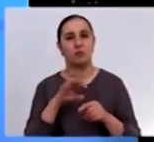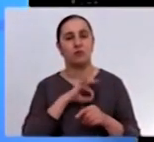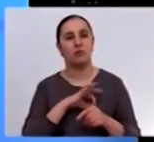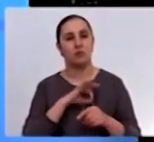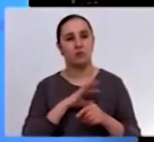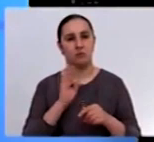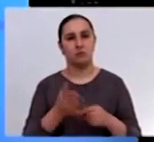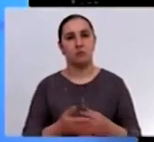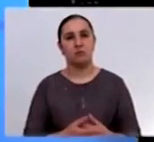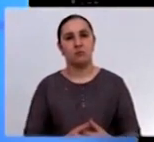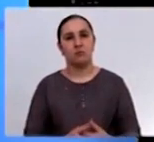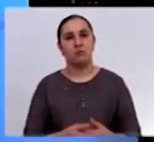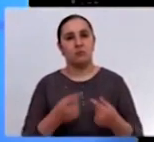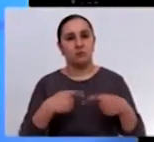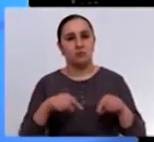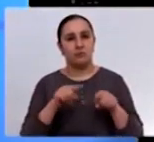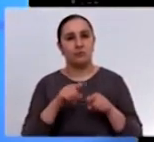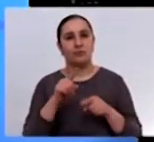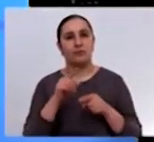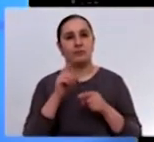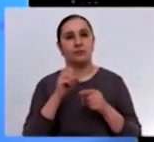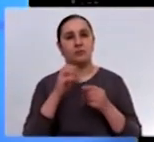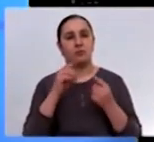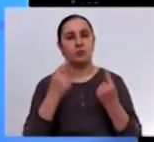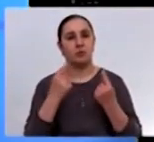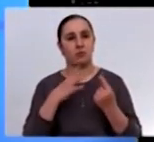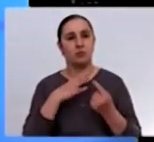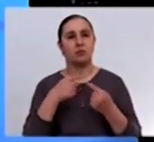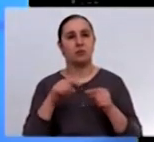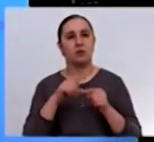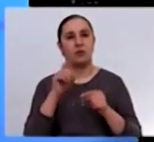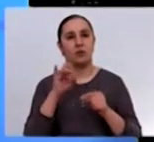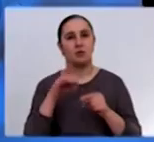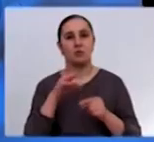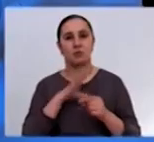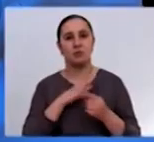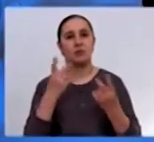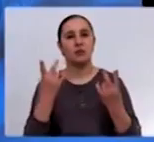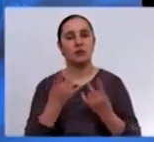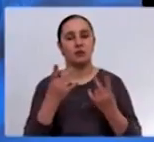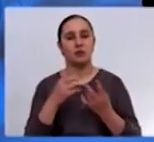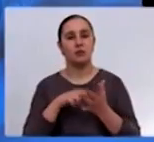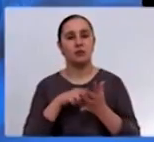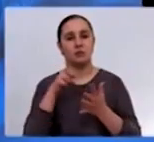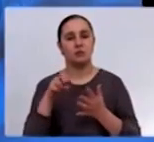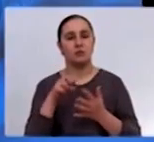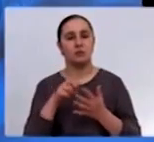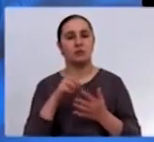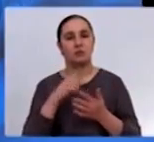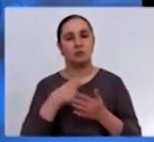foydalaniladi. Demak, ushbu xat murakkab bo'lgan xatlardan o'tib, kerakli bo'lgan manzillarga yetib borar ekan.